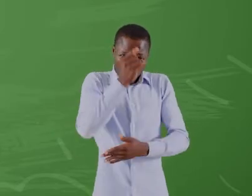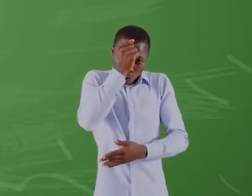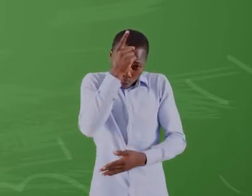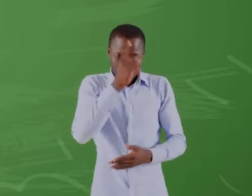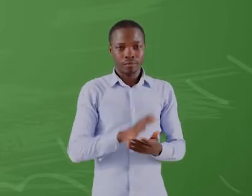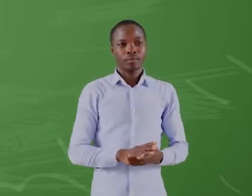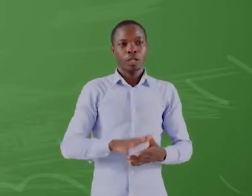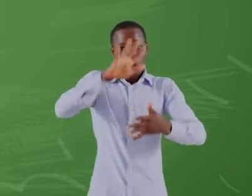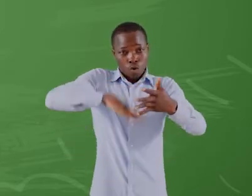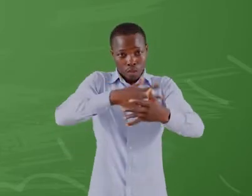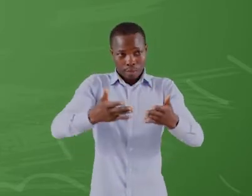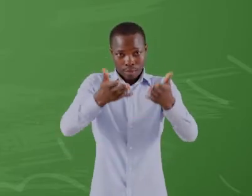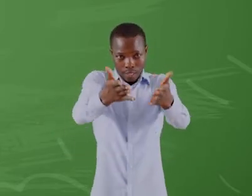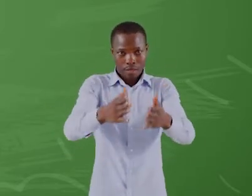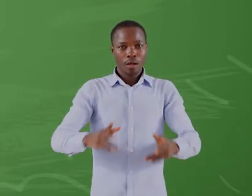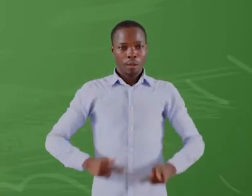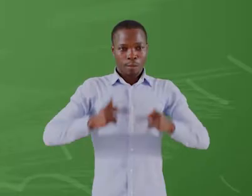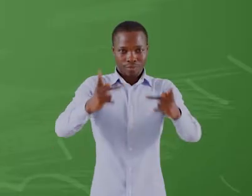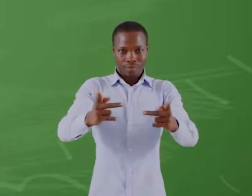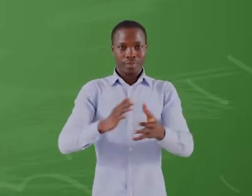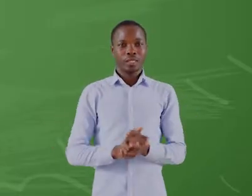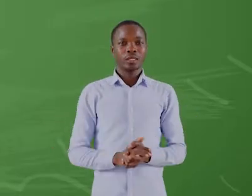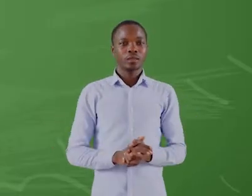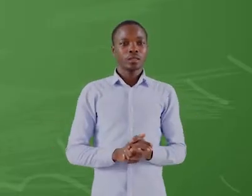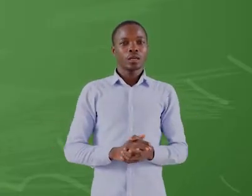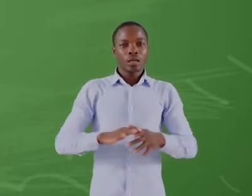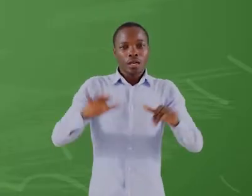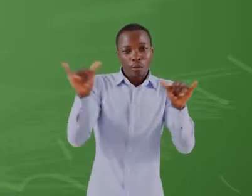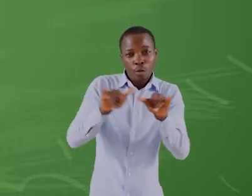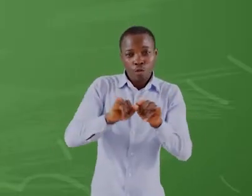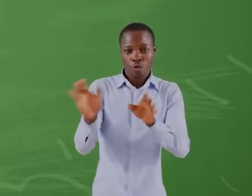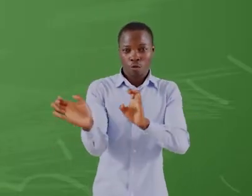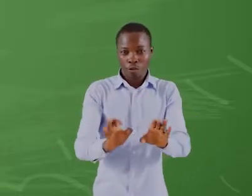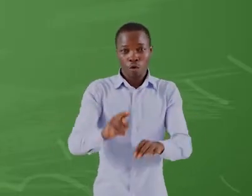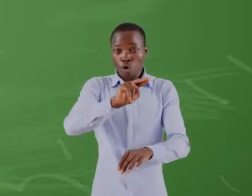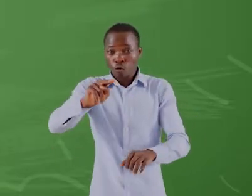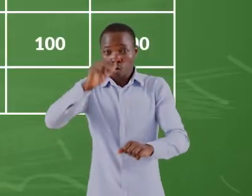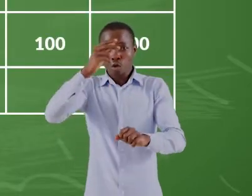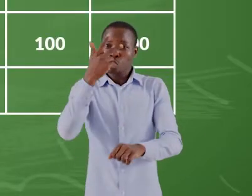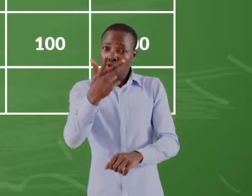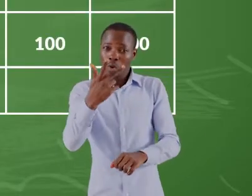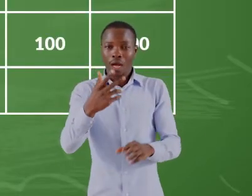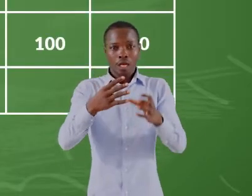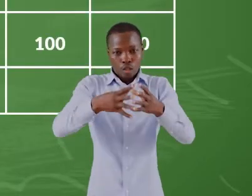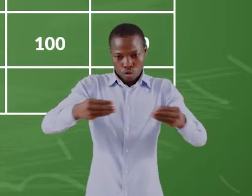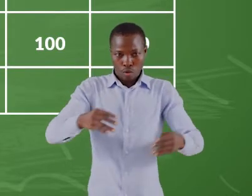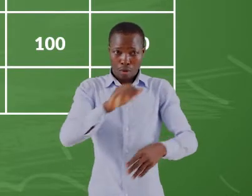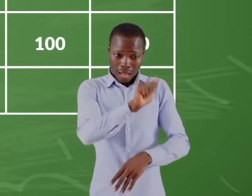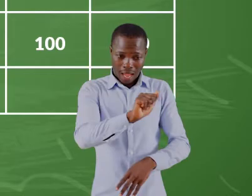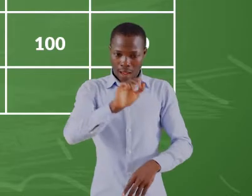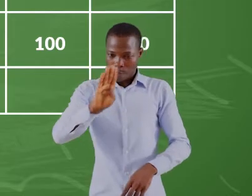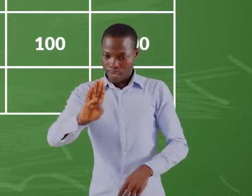Le tableau ci-dessous présente des mesures effectuées au niveau de 3 sols A,